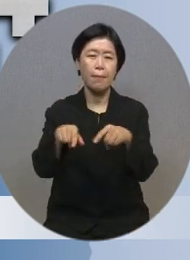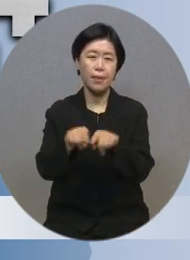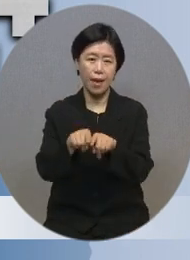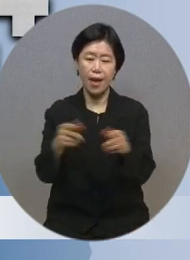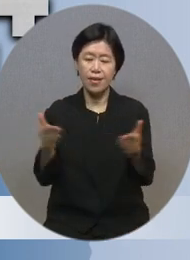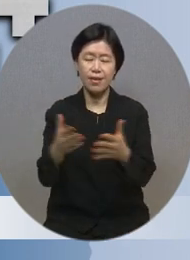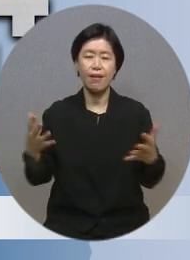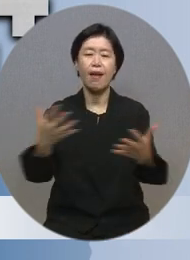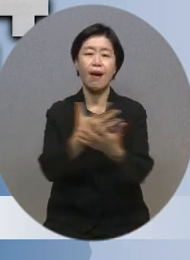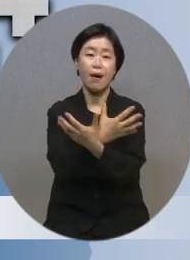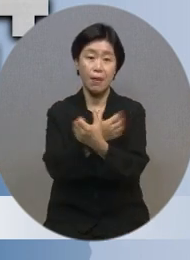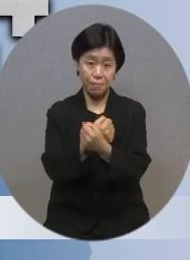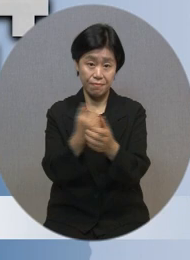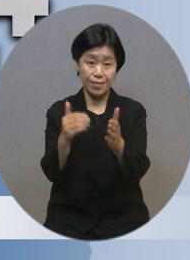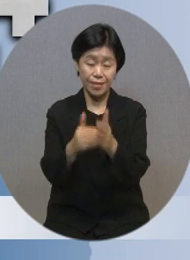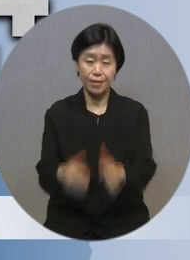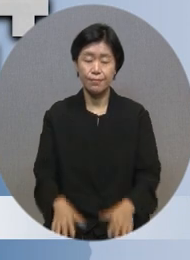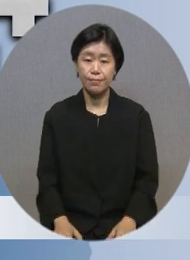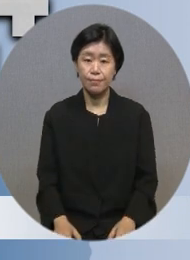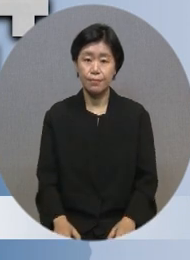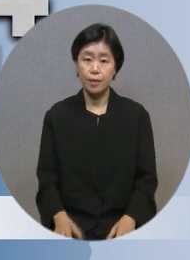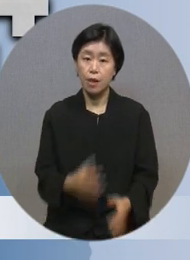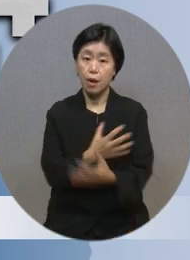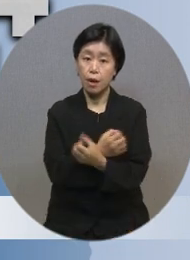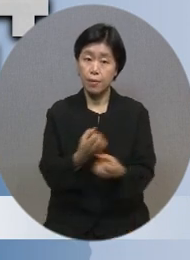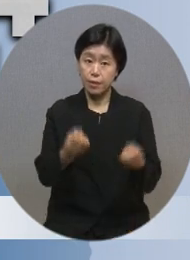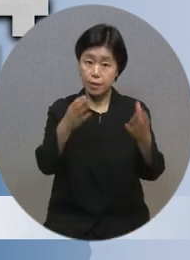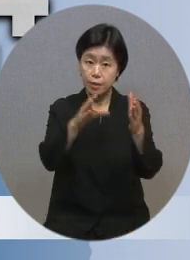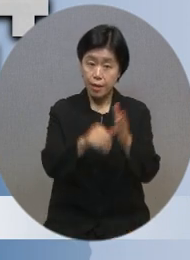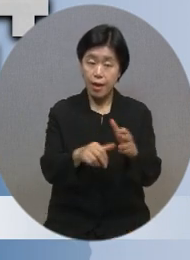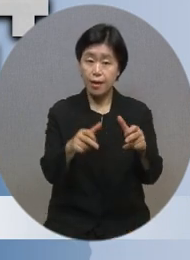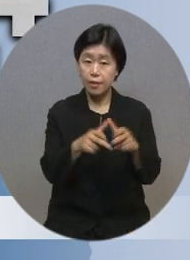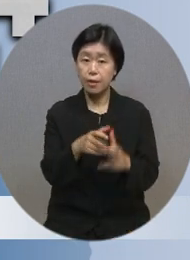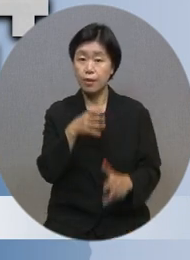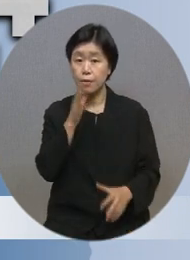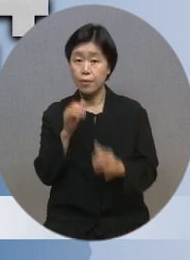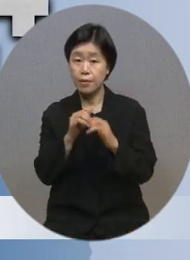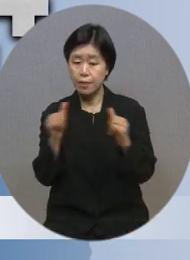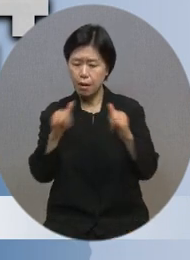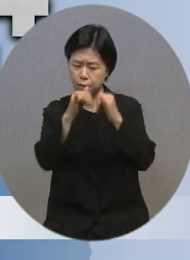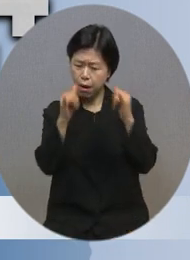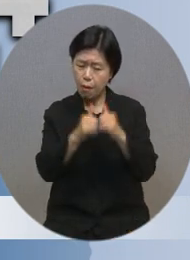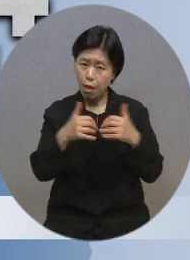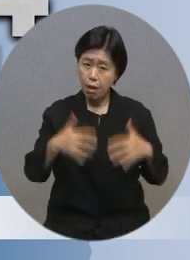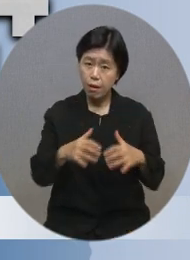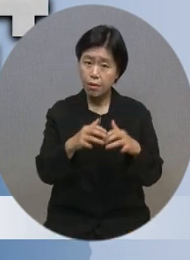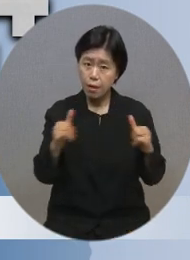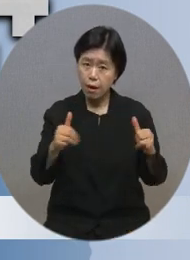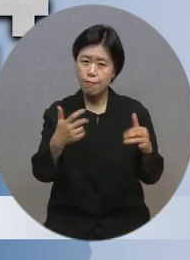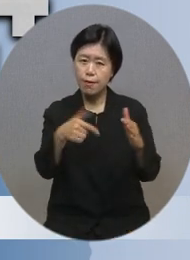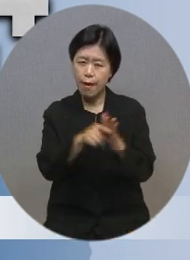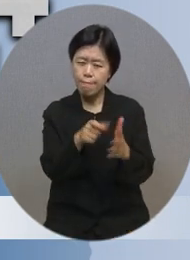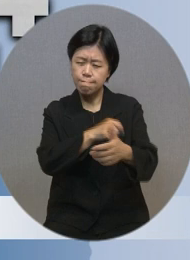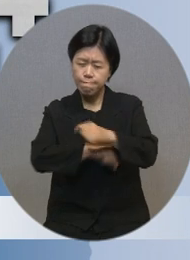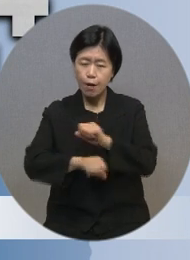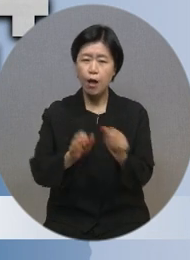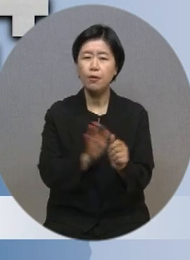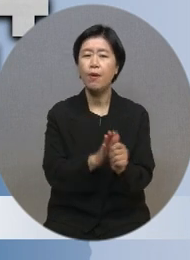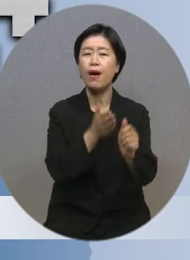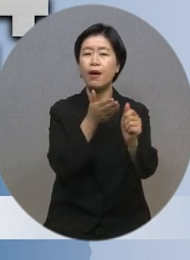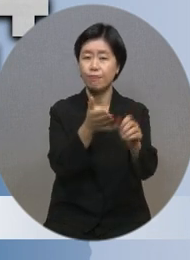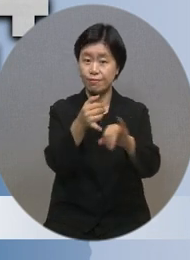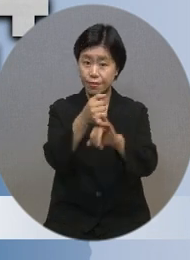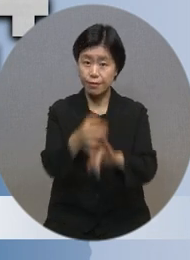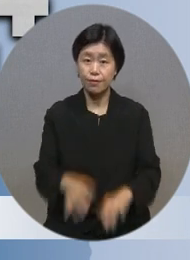협약식을 가졌습니다 협약식은 장애인과 노인 등 사회 취약계층을 위한 활동에 적극적인 협력을 약속하는